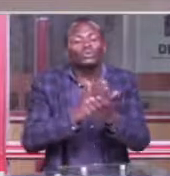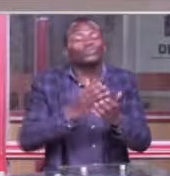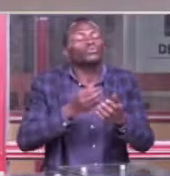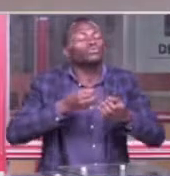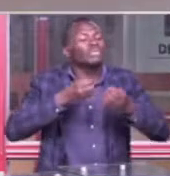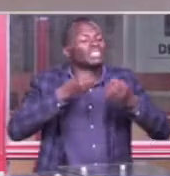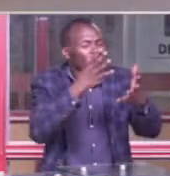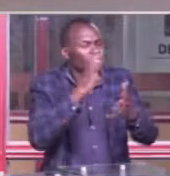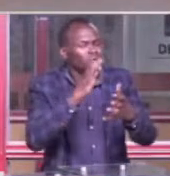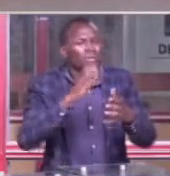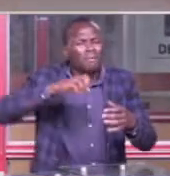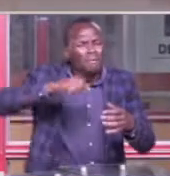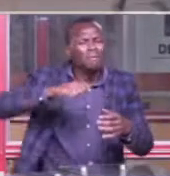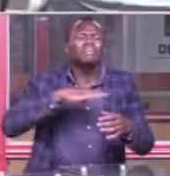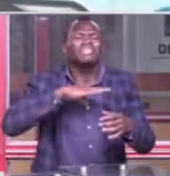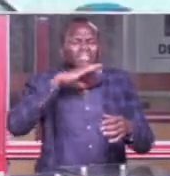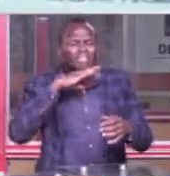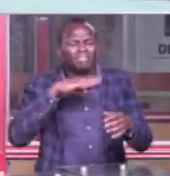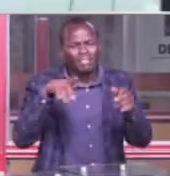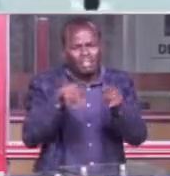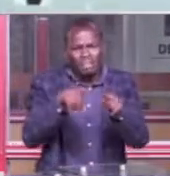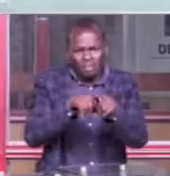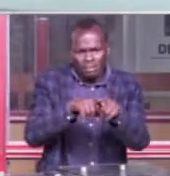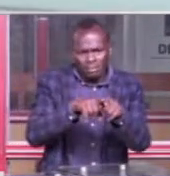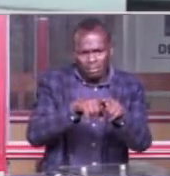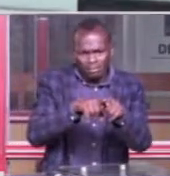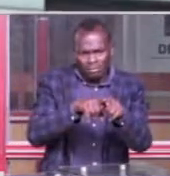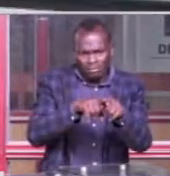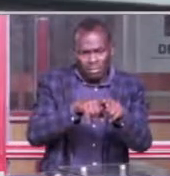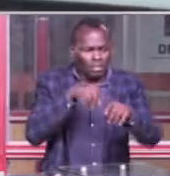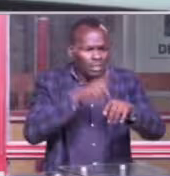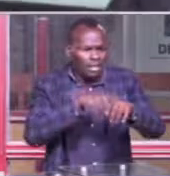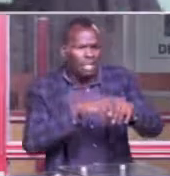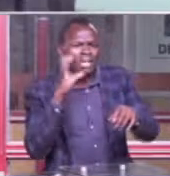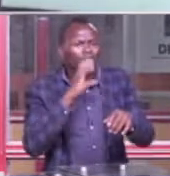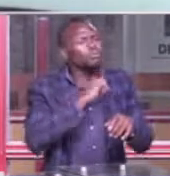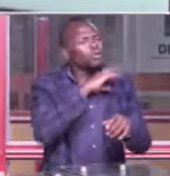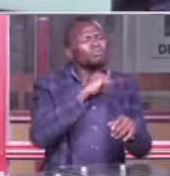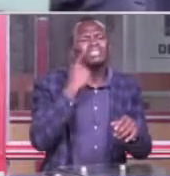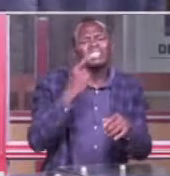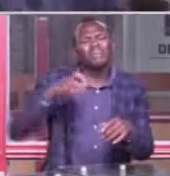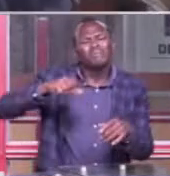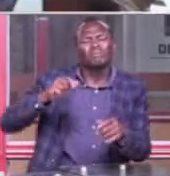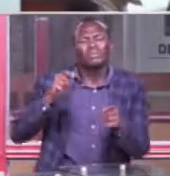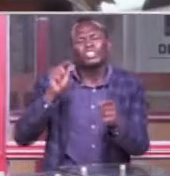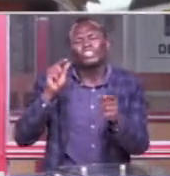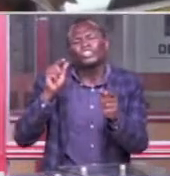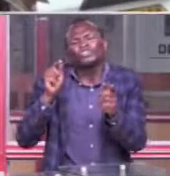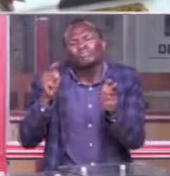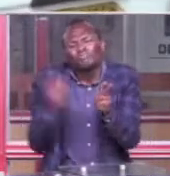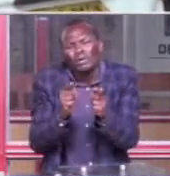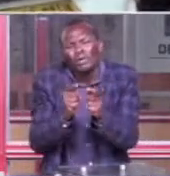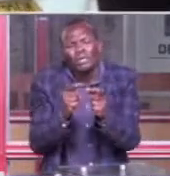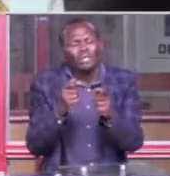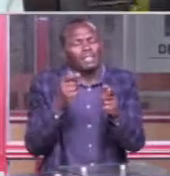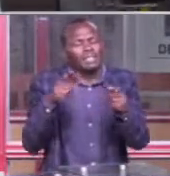wa 10 nagamba agosera ne yongeddeyo no mugamba customer jangu kusonkongeze muko no muwanga 12 bakati fuano